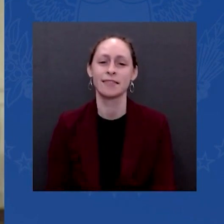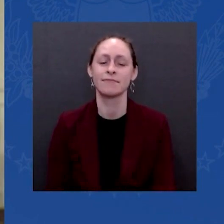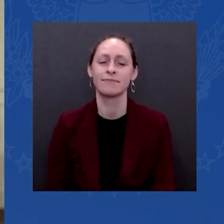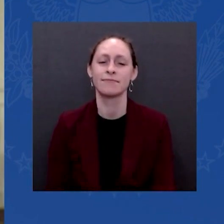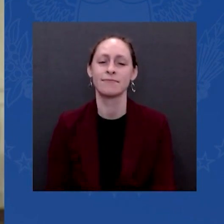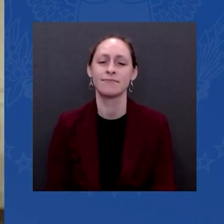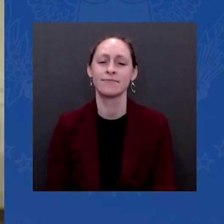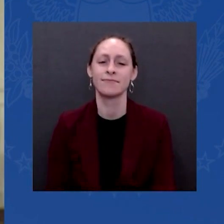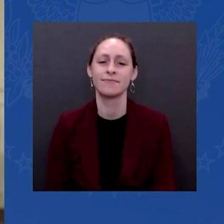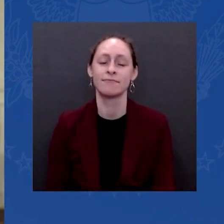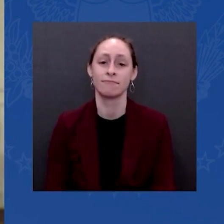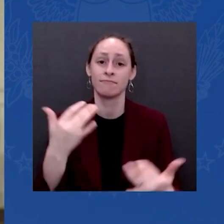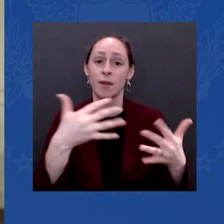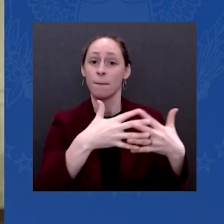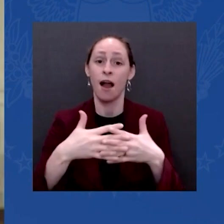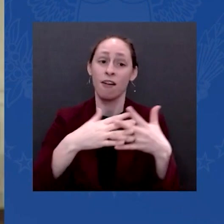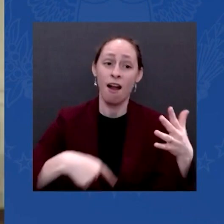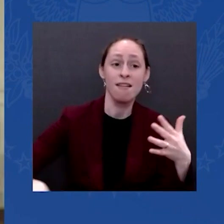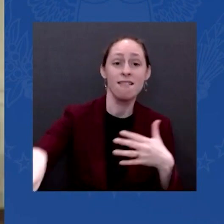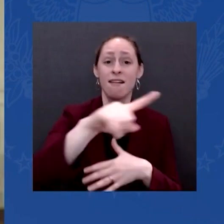dróg, mostów, autostrad, portów i